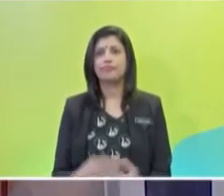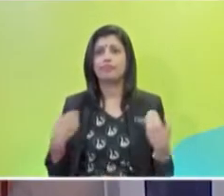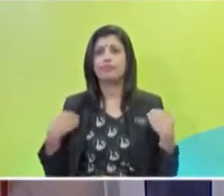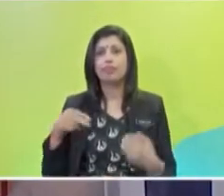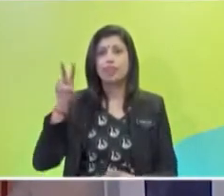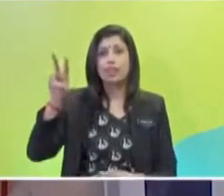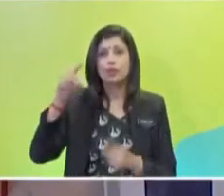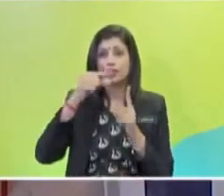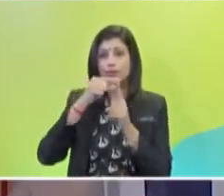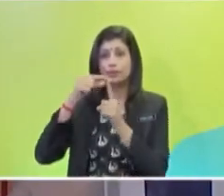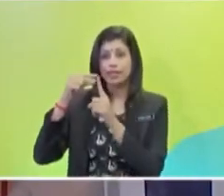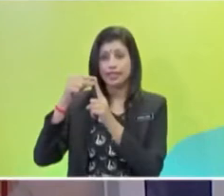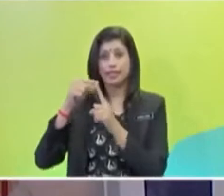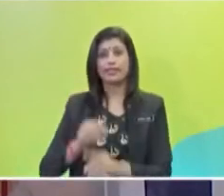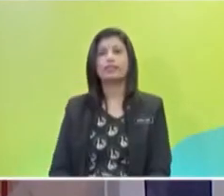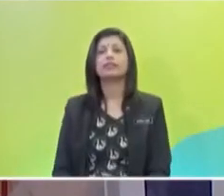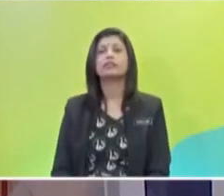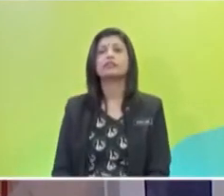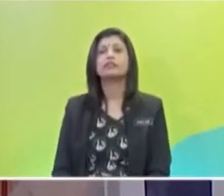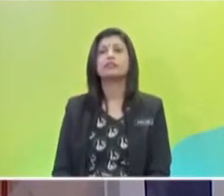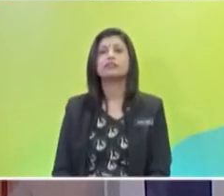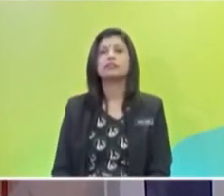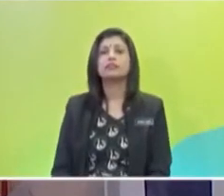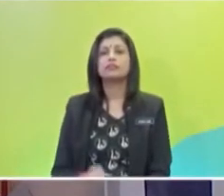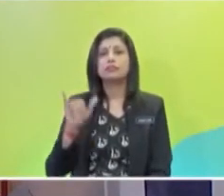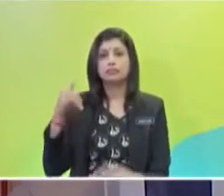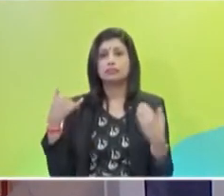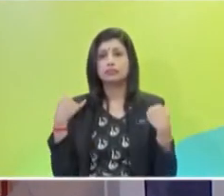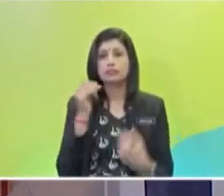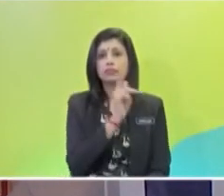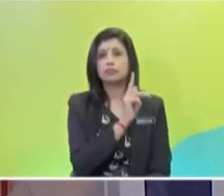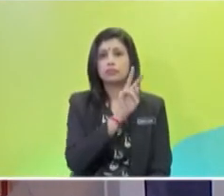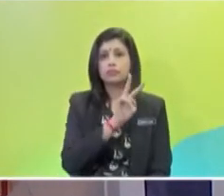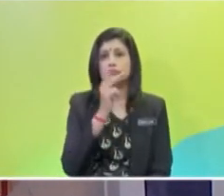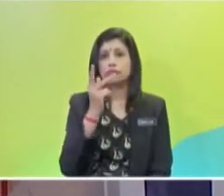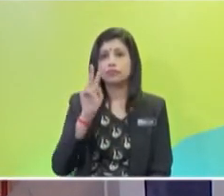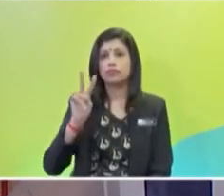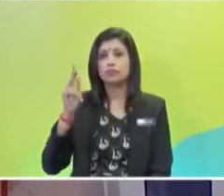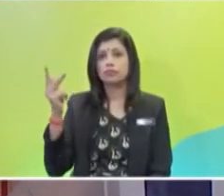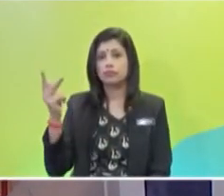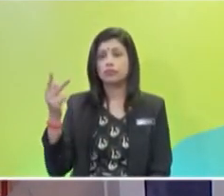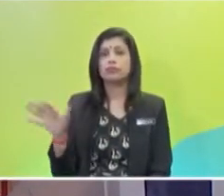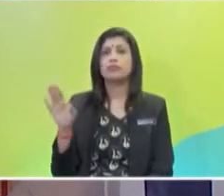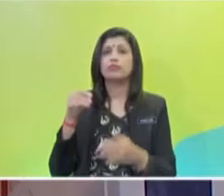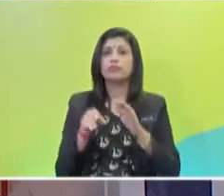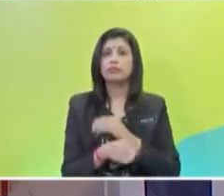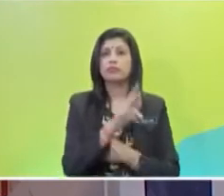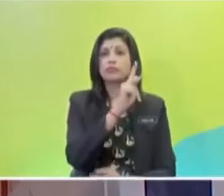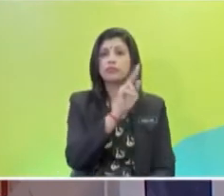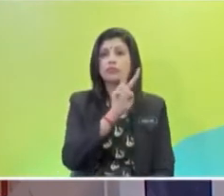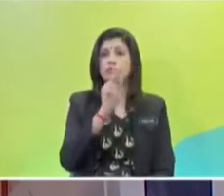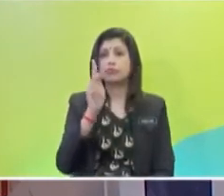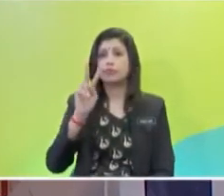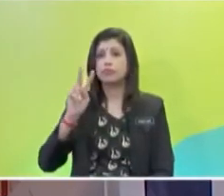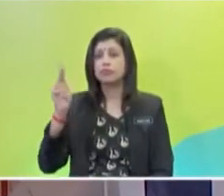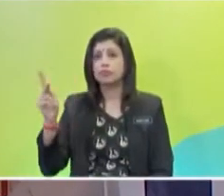ni adalah perkataan yang terdiri daripada dua suku kata, iaitu suku kata KV tambah KVK.